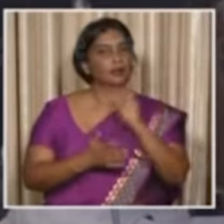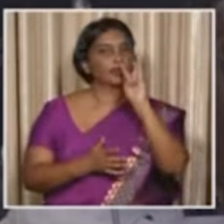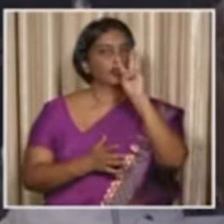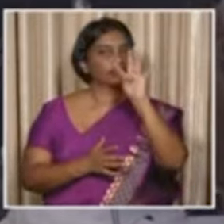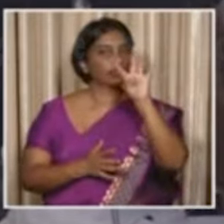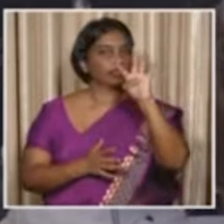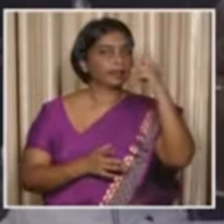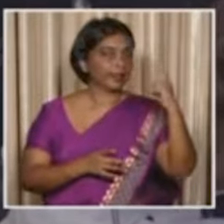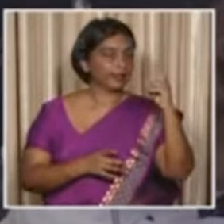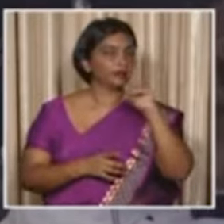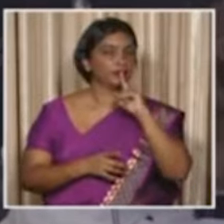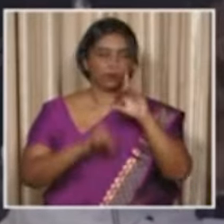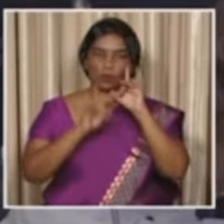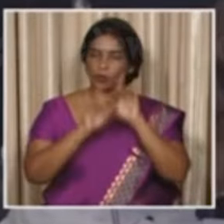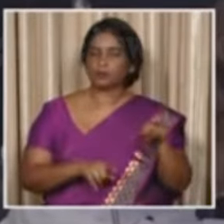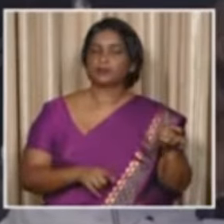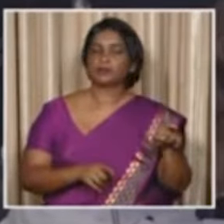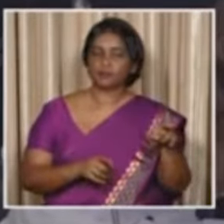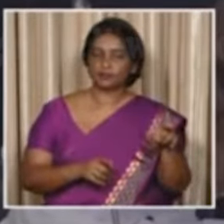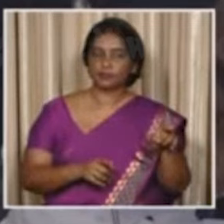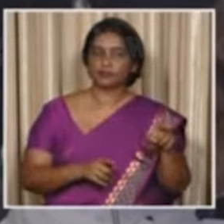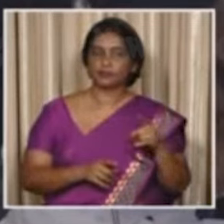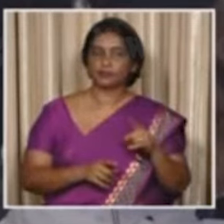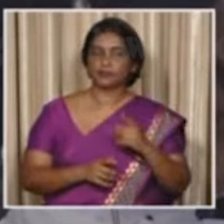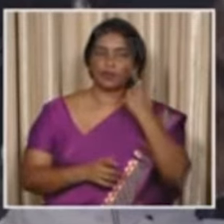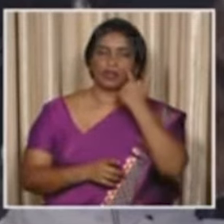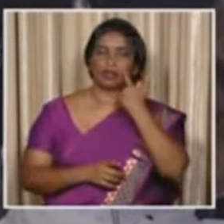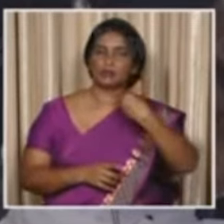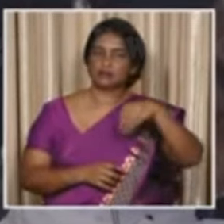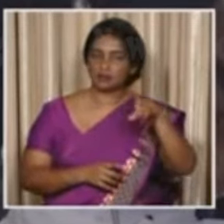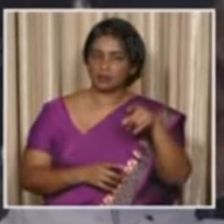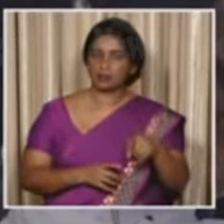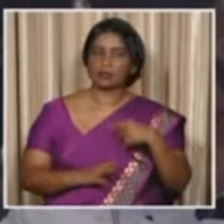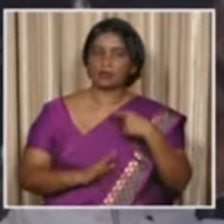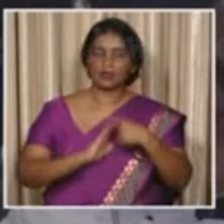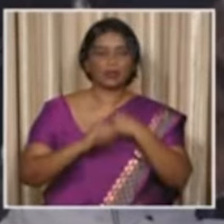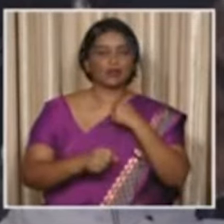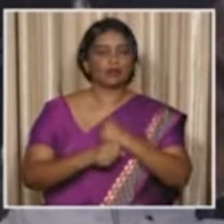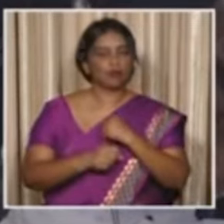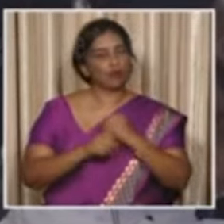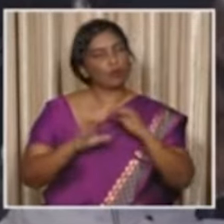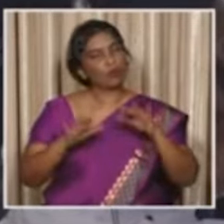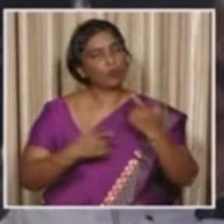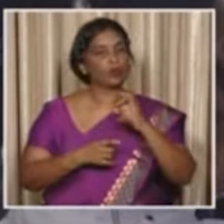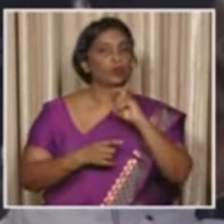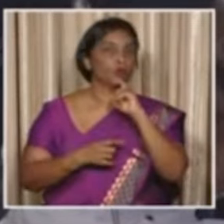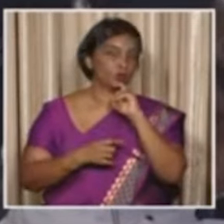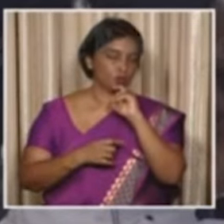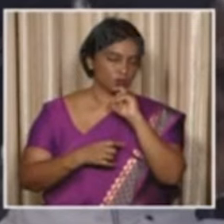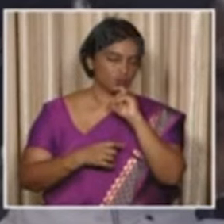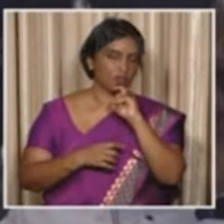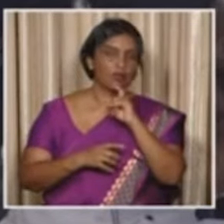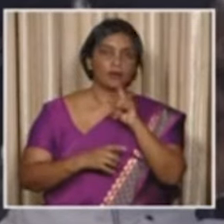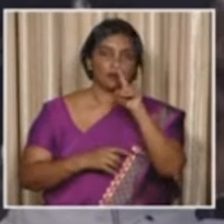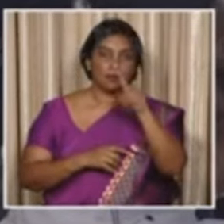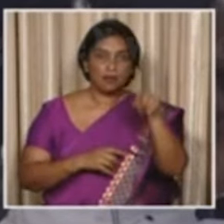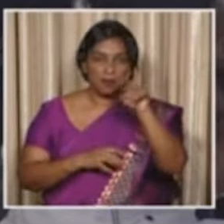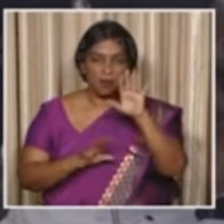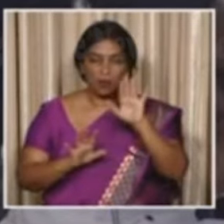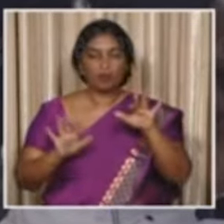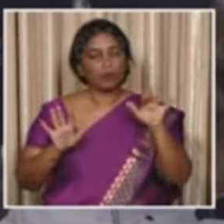වගන්තිය කියනවා මෙන්න මෙහෙම. සමාව දීප ශ්‍රී ලංකා ජනරජයේ කවර වූ අධිකරණයකදී වරදක් කරලද කවර